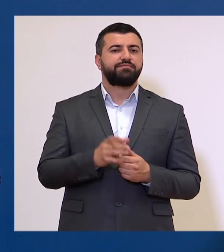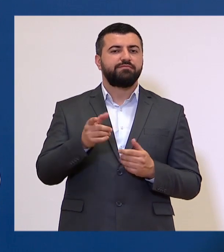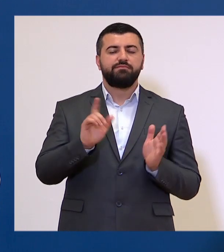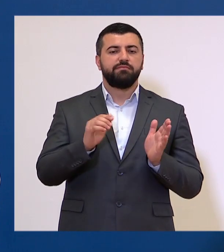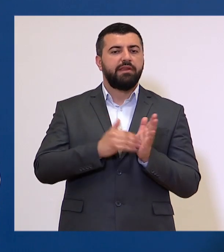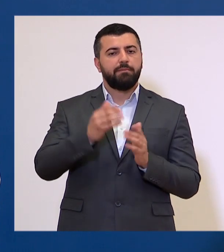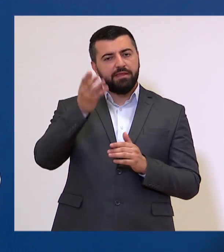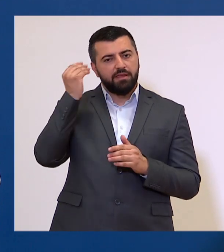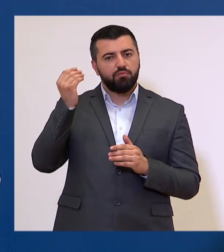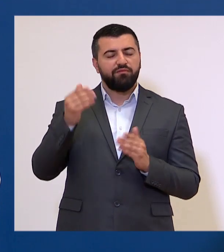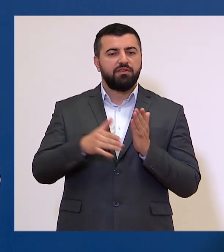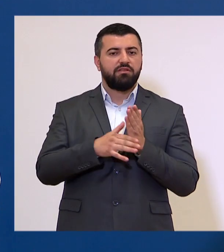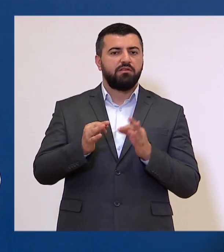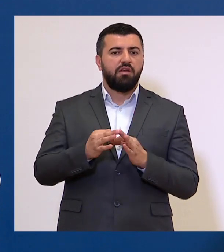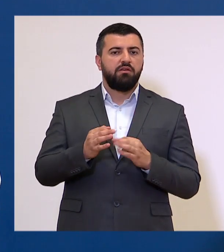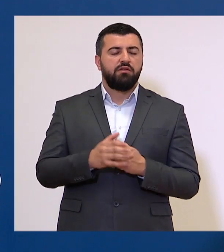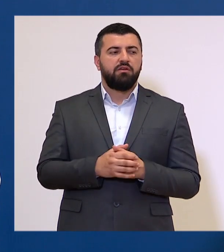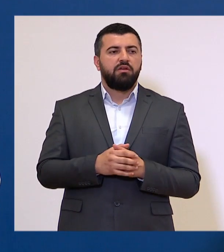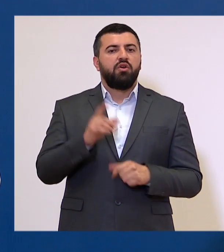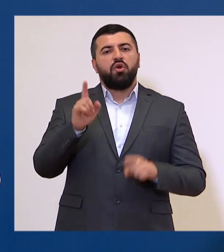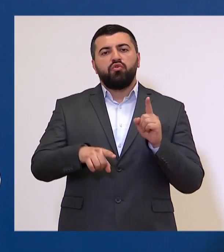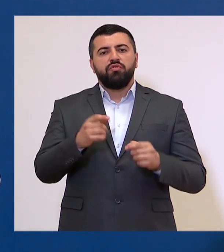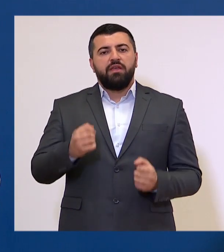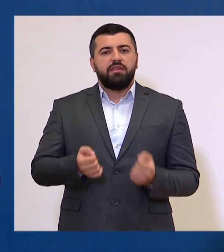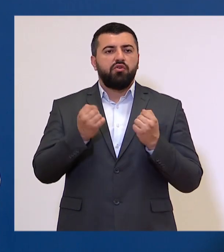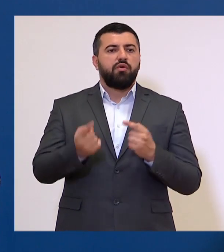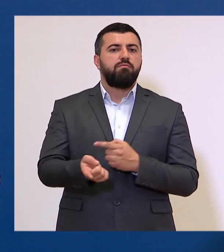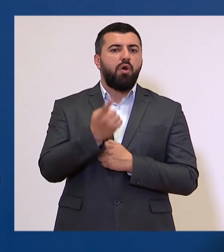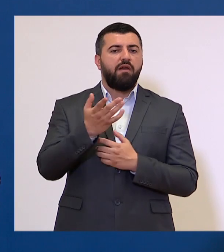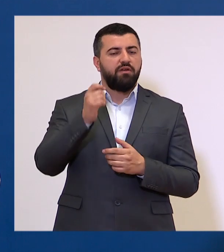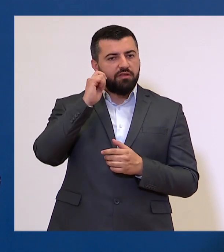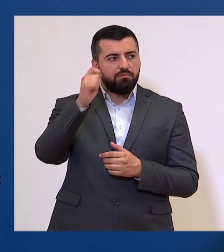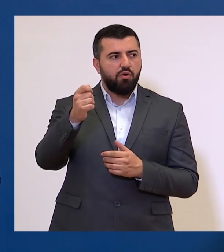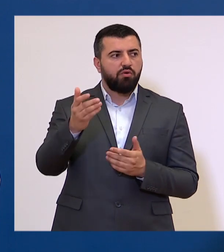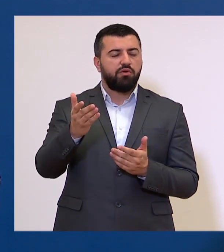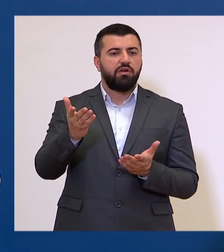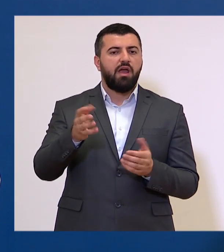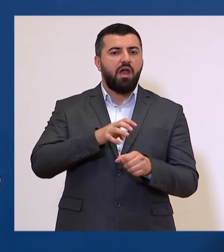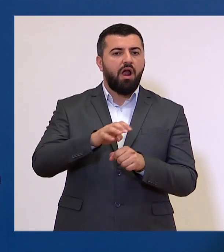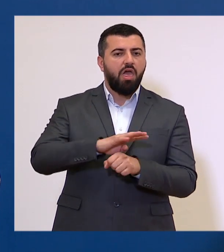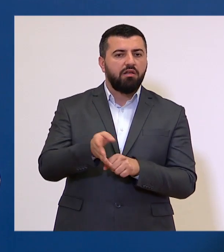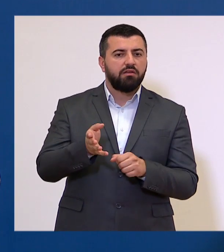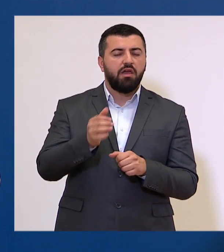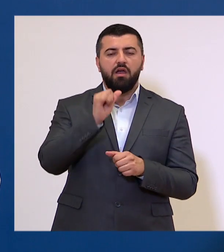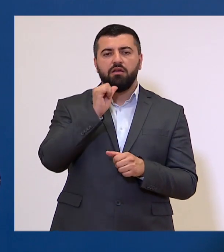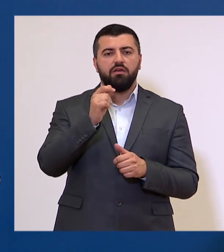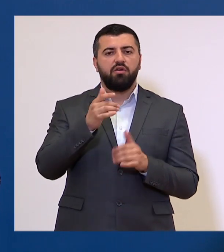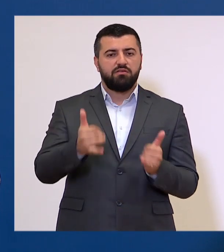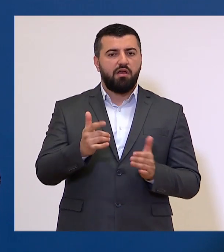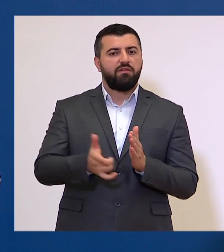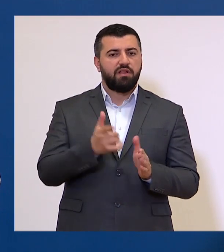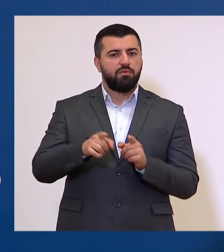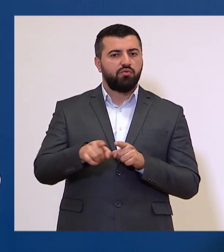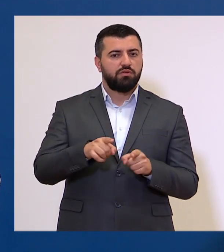ne treba zaboraviti da određene te gobe se javljaju i zbog alergija koje se javljaju u ovom